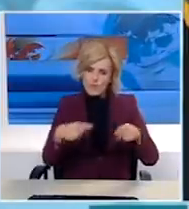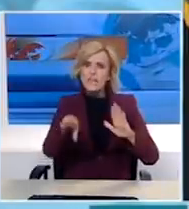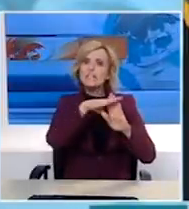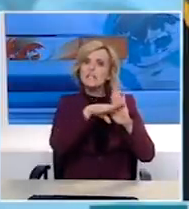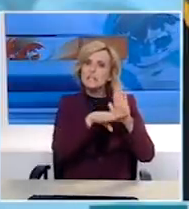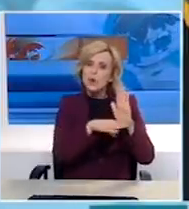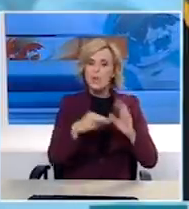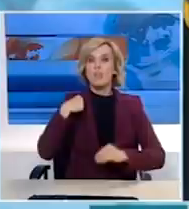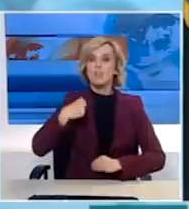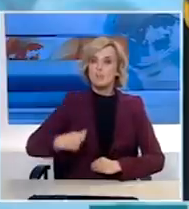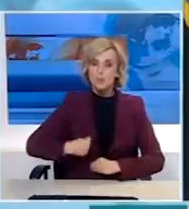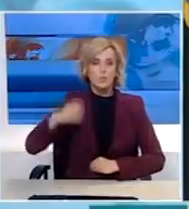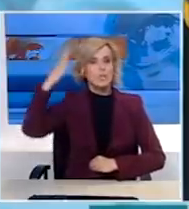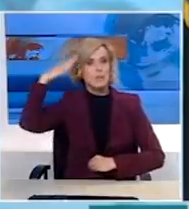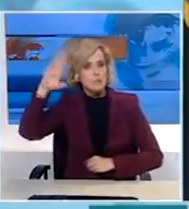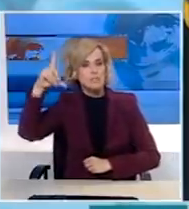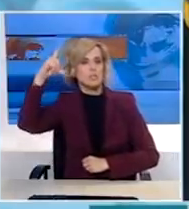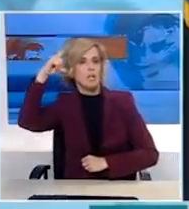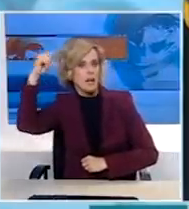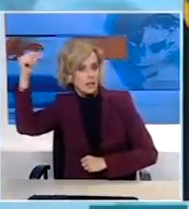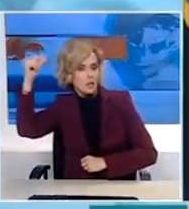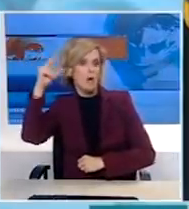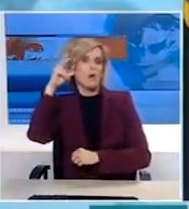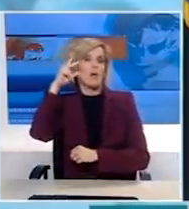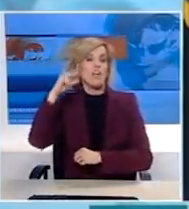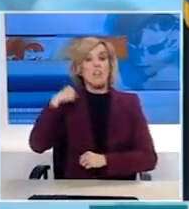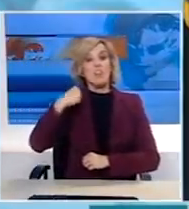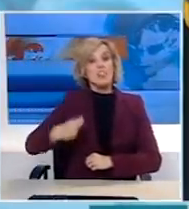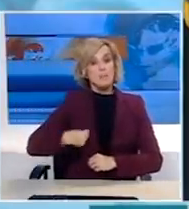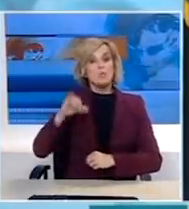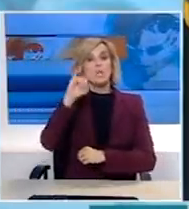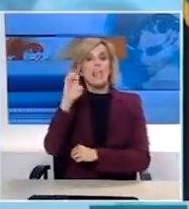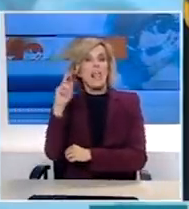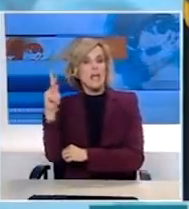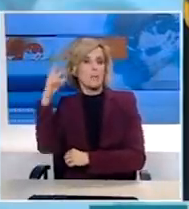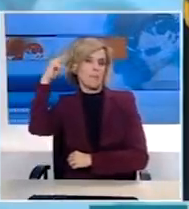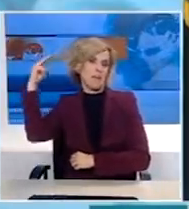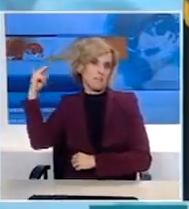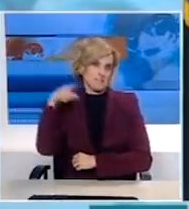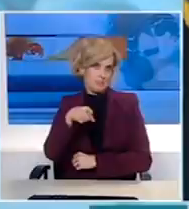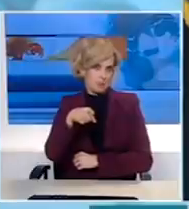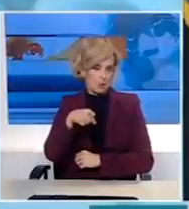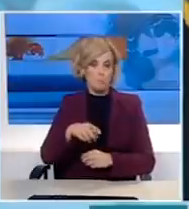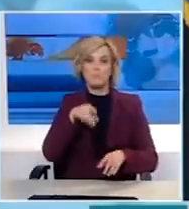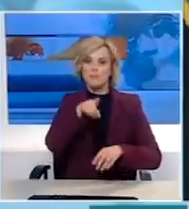κατηγορίες: δημοτικό, γυμνάσιο, λύκειο, δημόσιο ΙΕΚ, πανεπιστήμιο. Σε κάθε μία από αυτές, μαθητές,